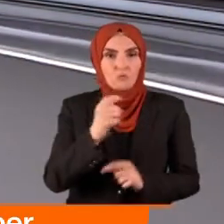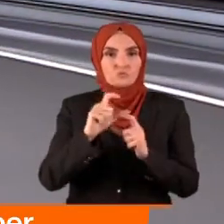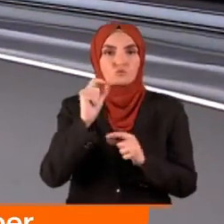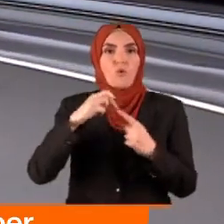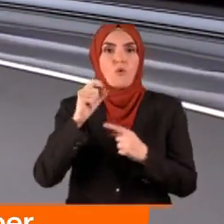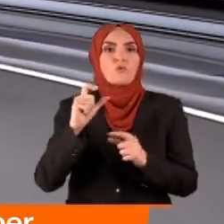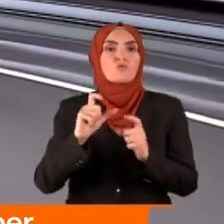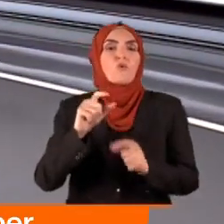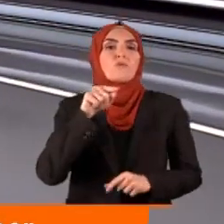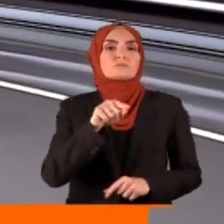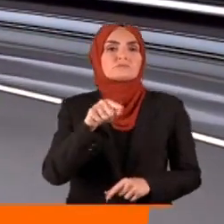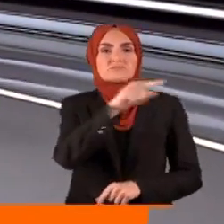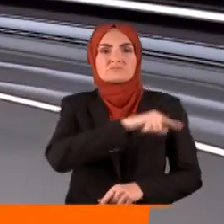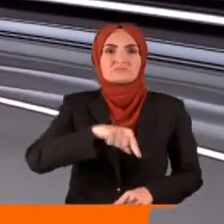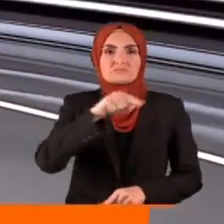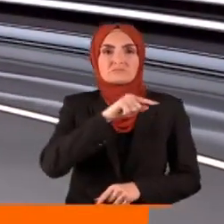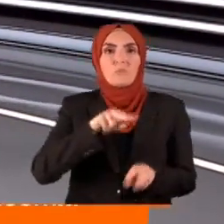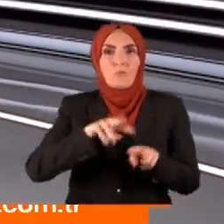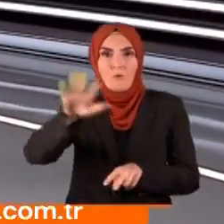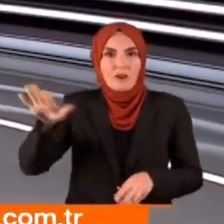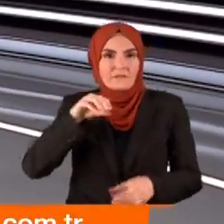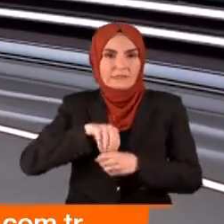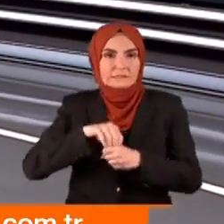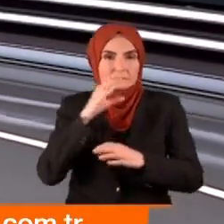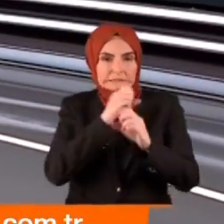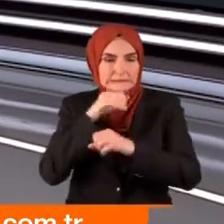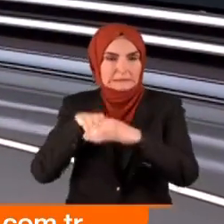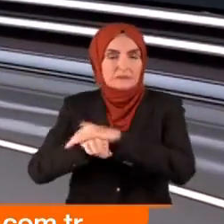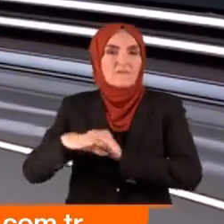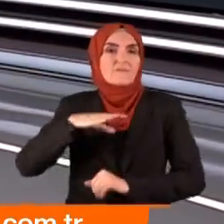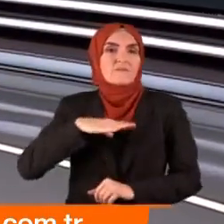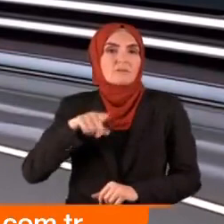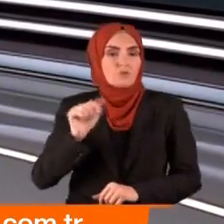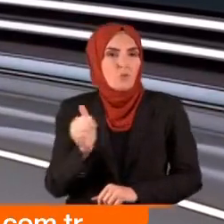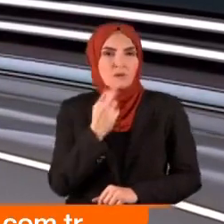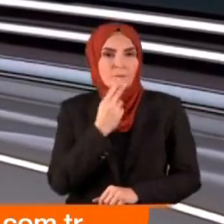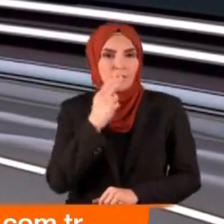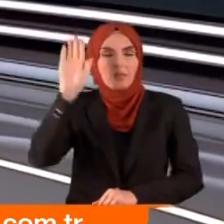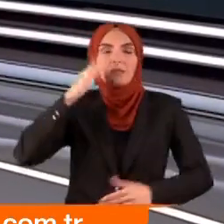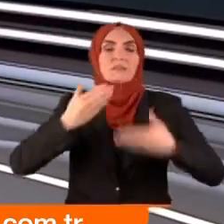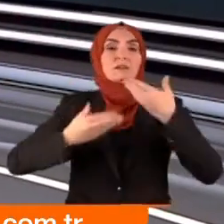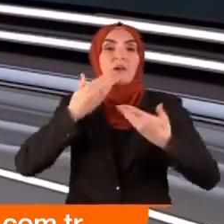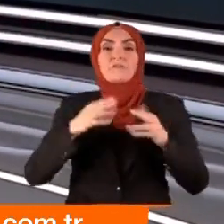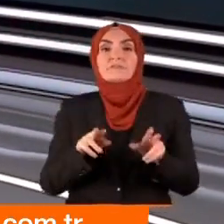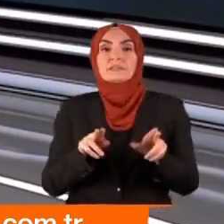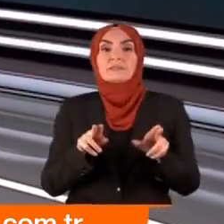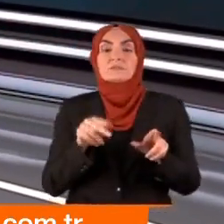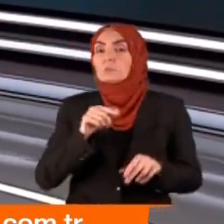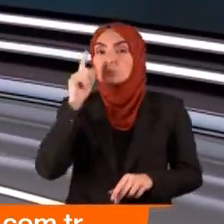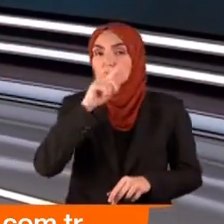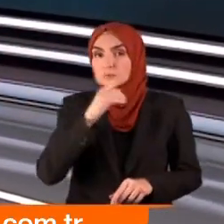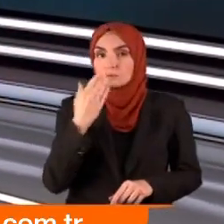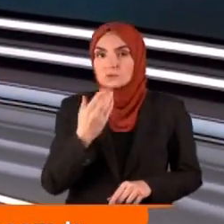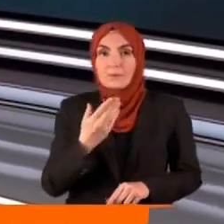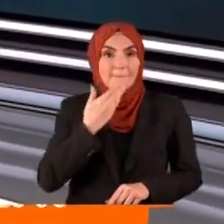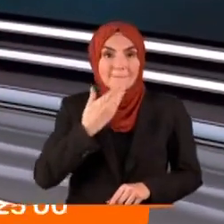hepsi muhalefete pusulanmış. Bu çarpıcı sözler aynı zamanda bir itiraf gibi. İtiraf gibi diyorum çünkü söyleyen eski bir